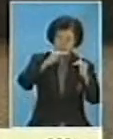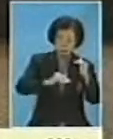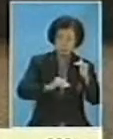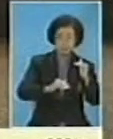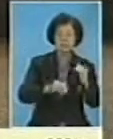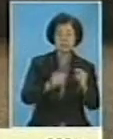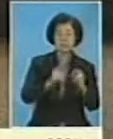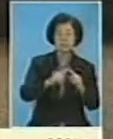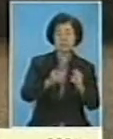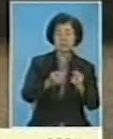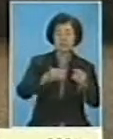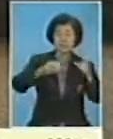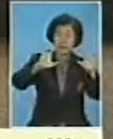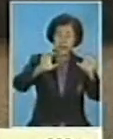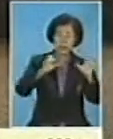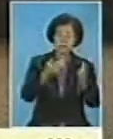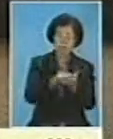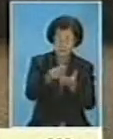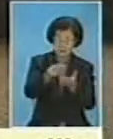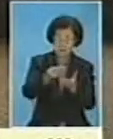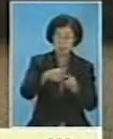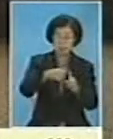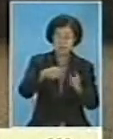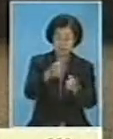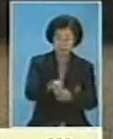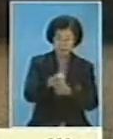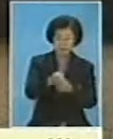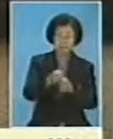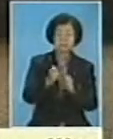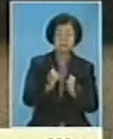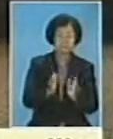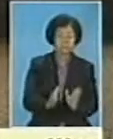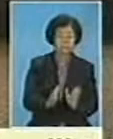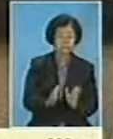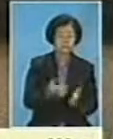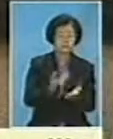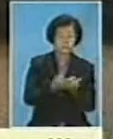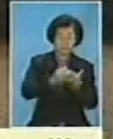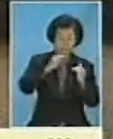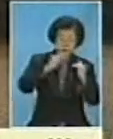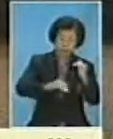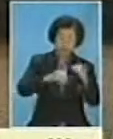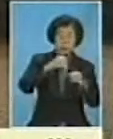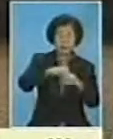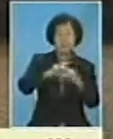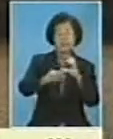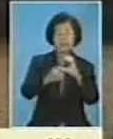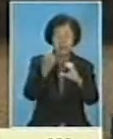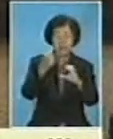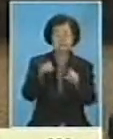าลรับซื้อจากเกษตรกรและต่ำกว่าราคาตลาดเช่นเดียวกัน